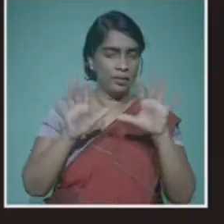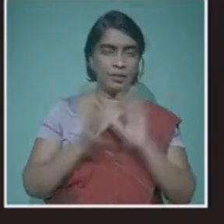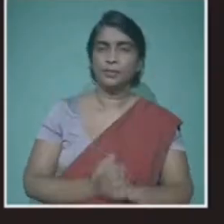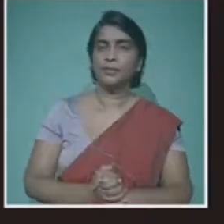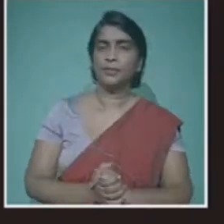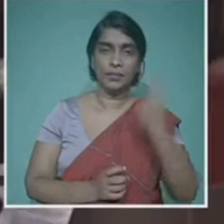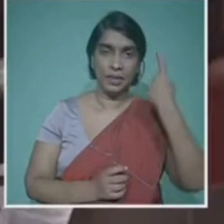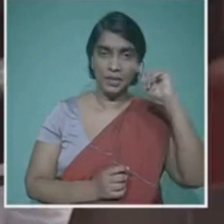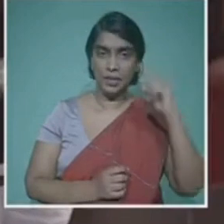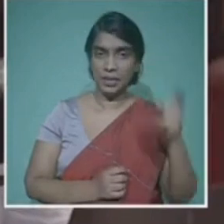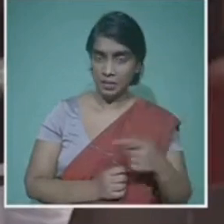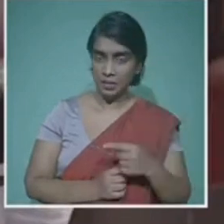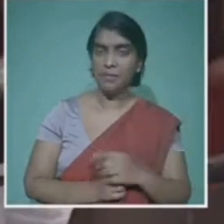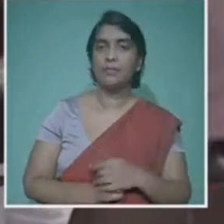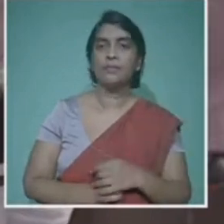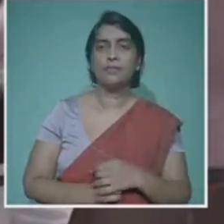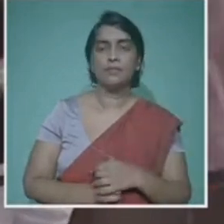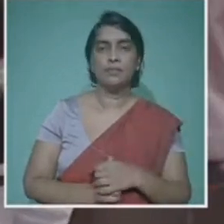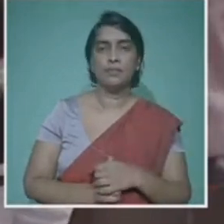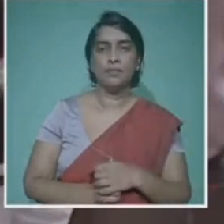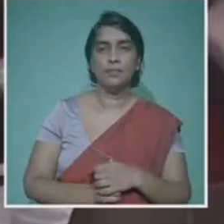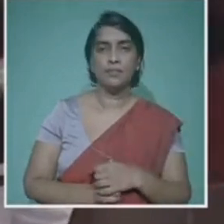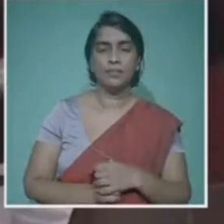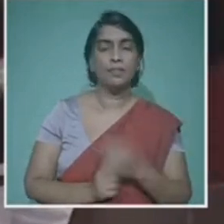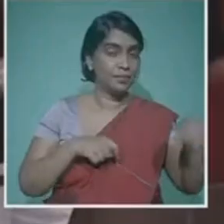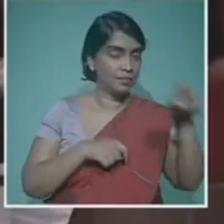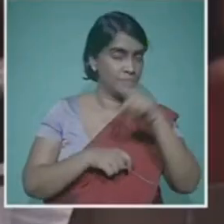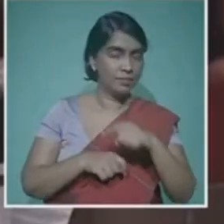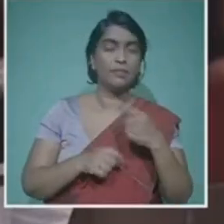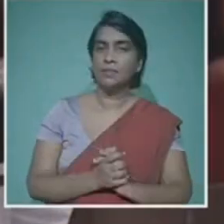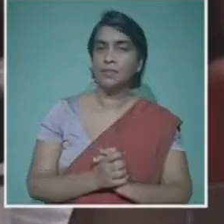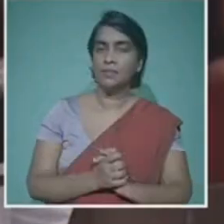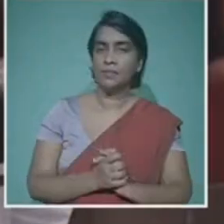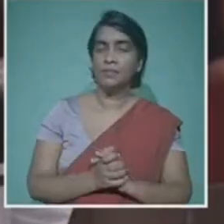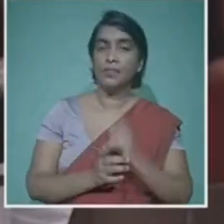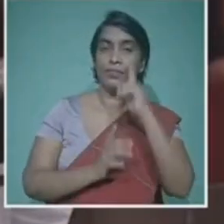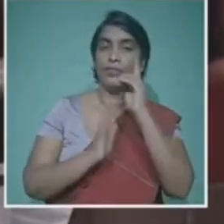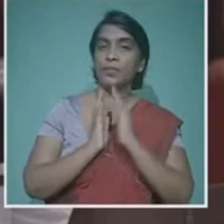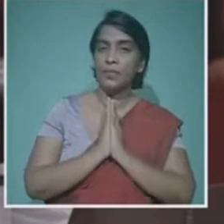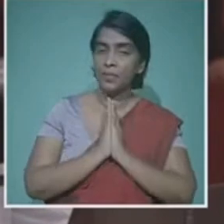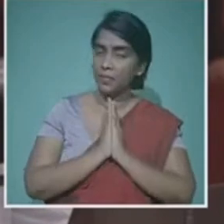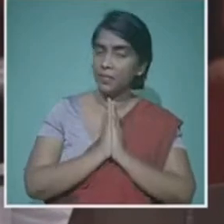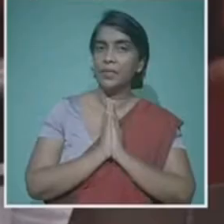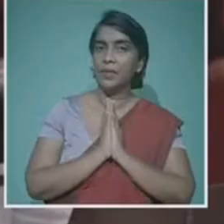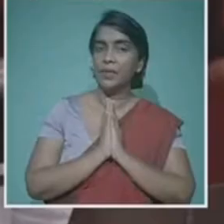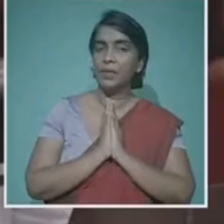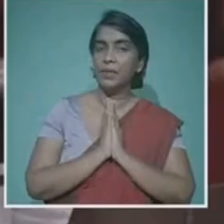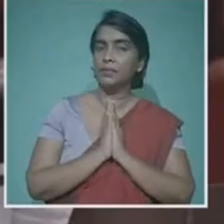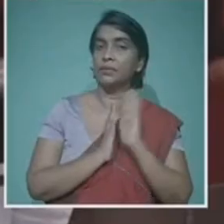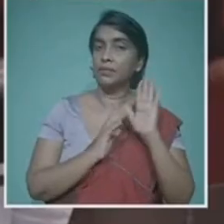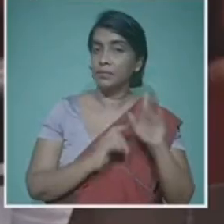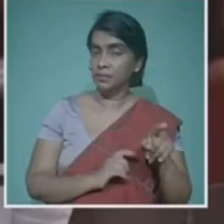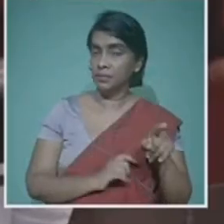மேலே நேற்றைய தினம் எங்களுடைய மக்கள் தங்களுடைய மதங்களிலே பூசிக்கின்ற போராளிகளுக்கு அஞ்சலி செலுத்துகின்ற